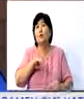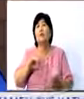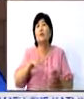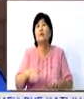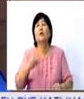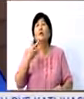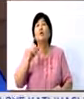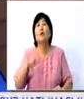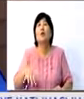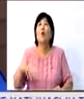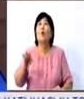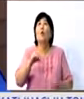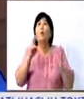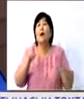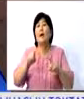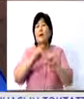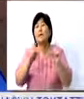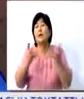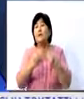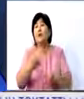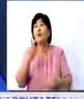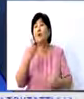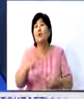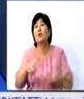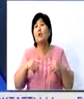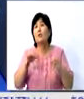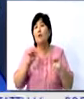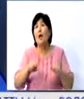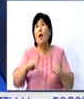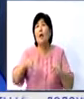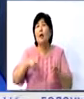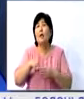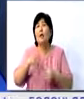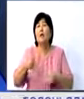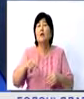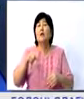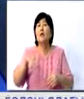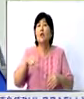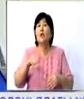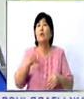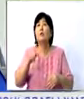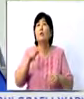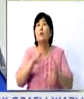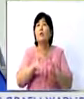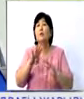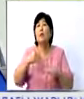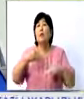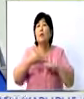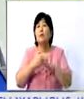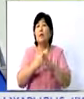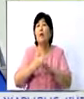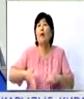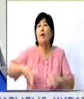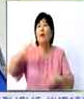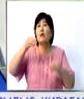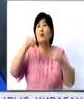адам. Облыстағы апатты мектептің саны 2-ге жетуі мүмкін. Халық қалаулылары Жаңаорғандағы нөмірі 169 мектептің қабырғасы қақырайып, іргесі